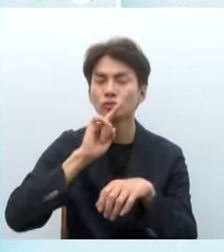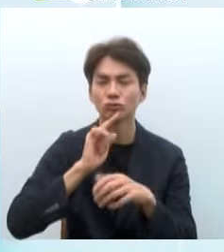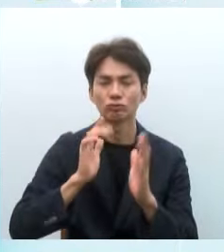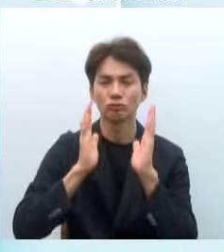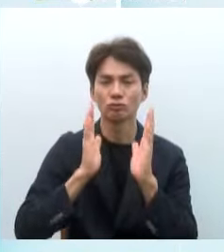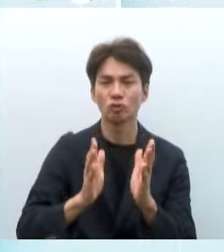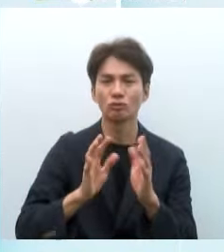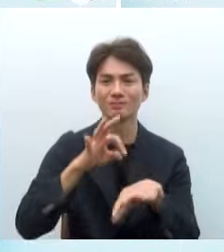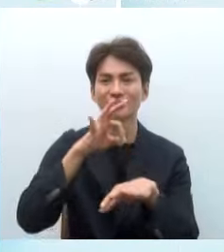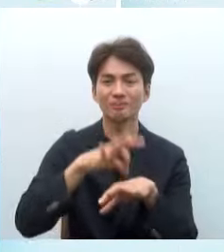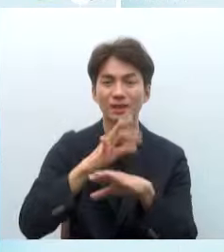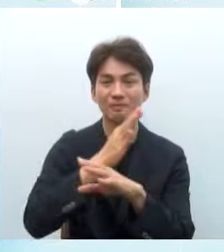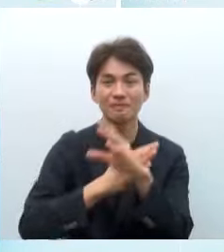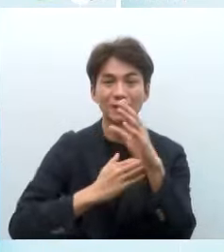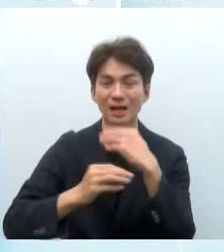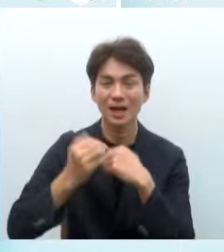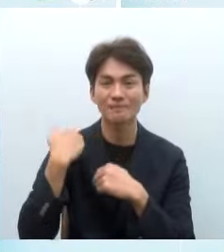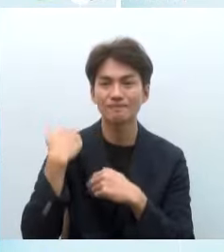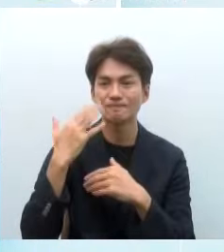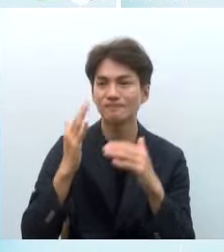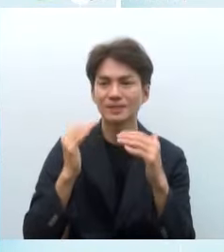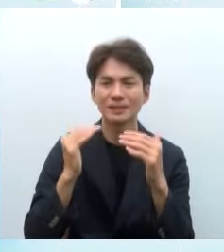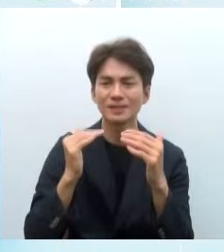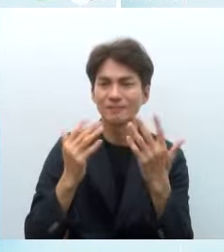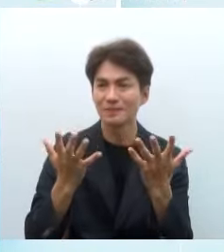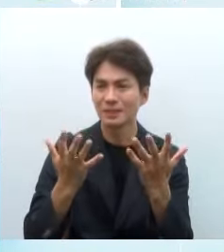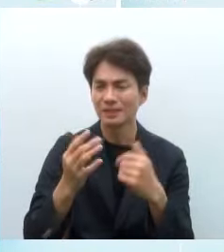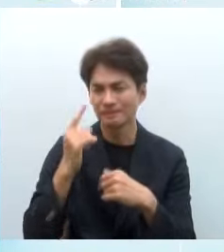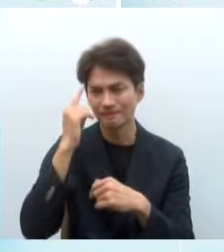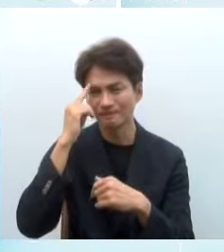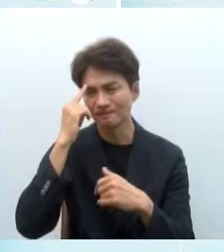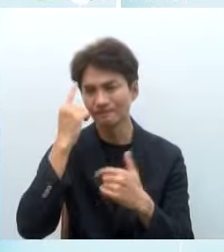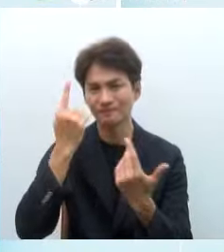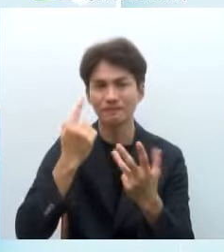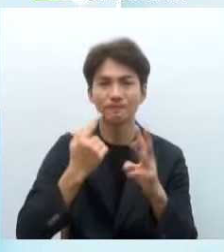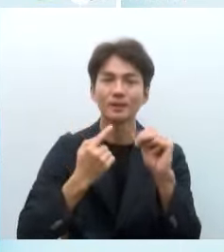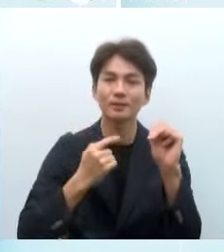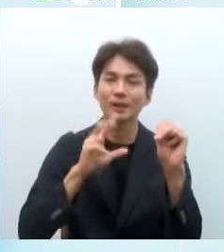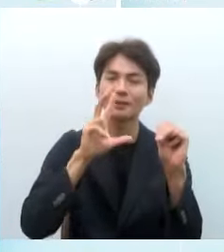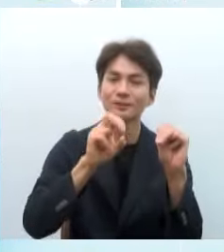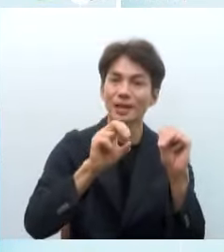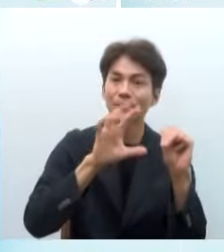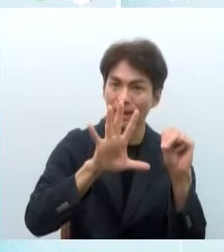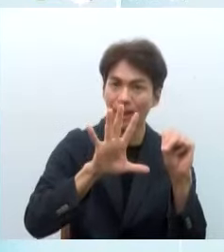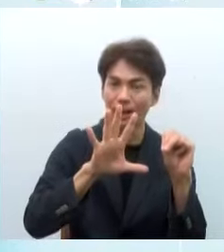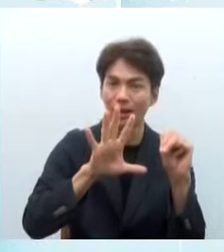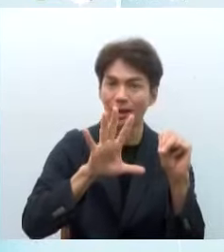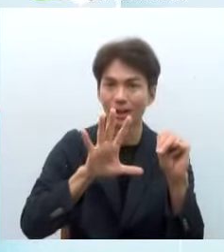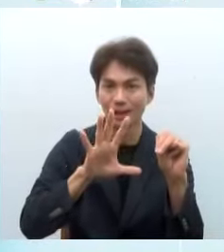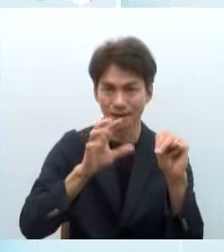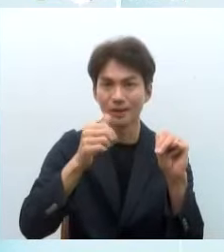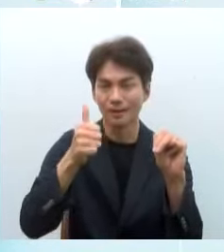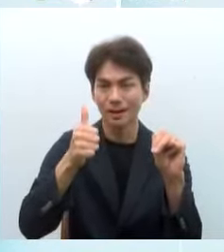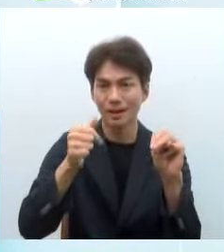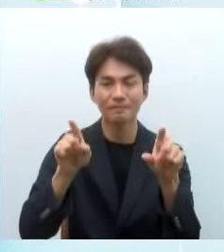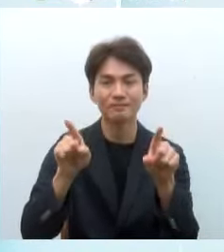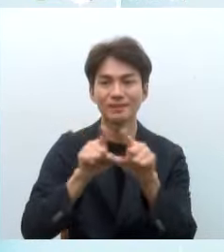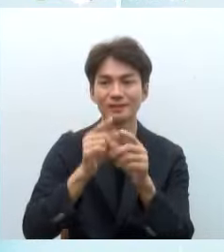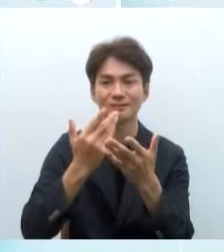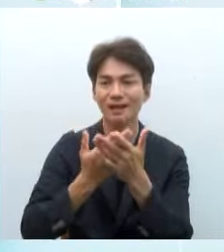การไม่ถึงหน่วยให้ท่านหาทางมันมีมาตรา35บอกว่าถ้าจ้างคนไม่